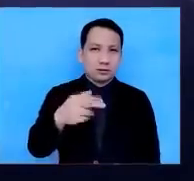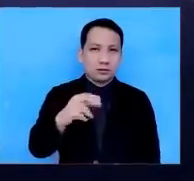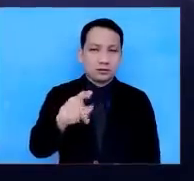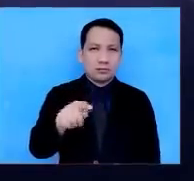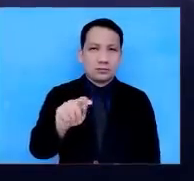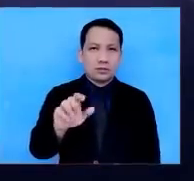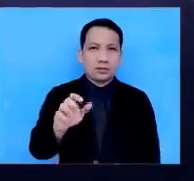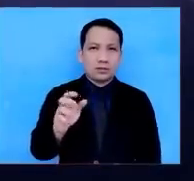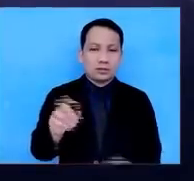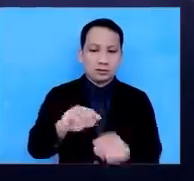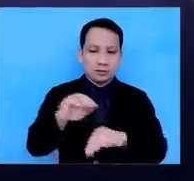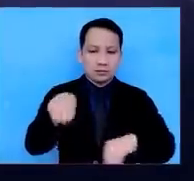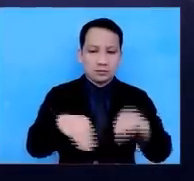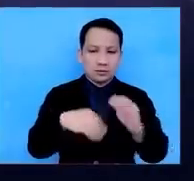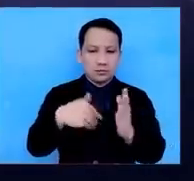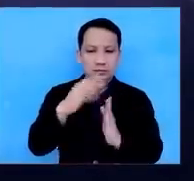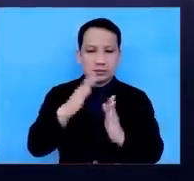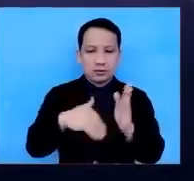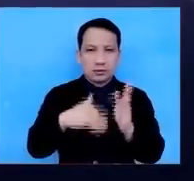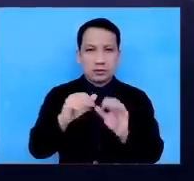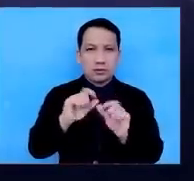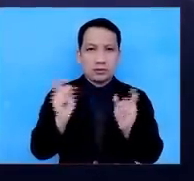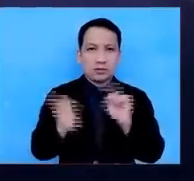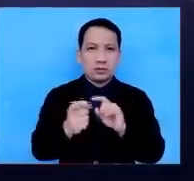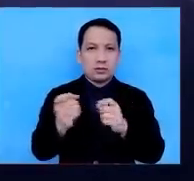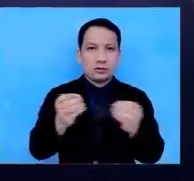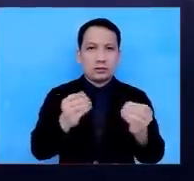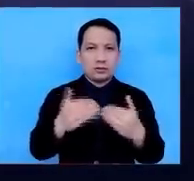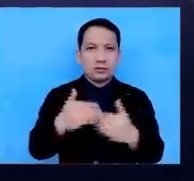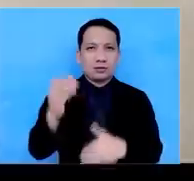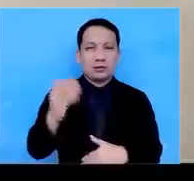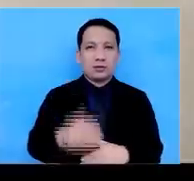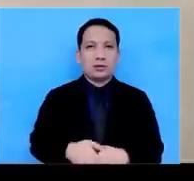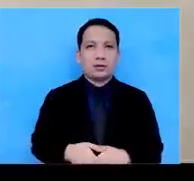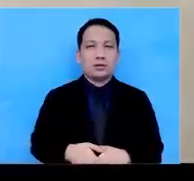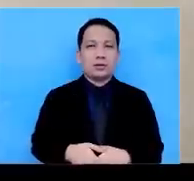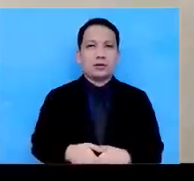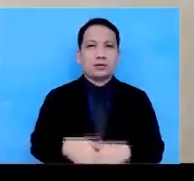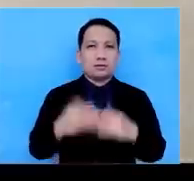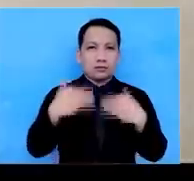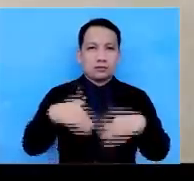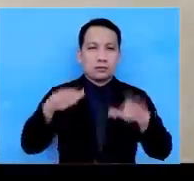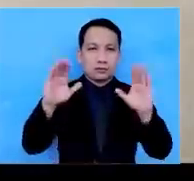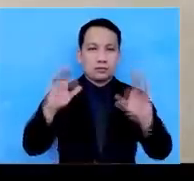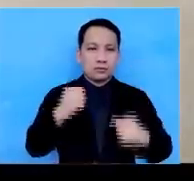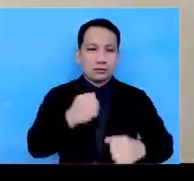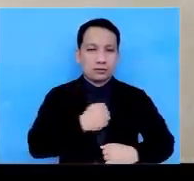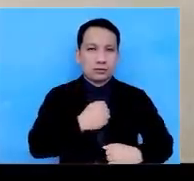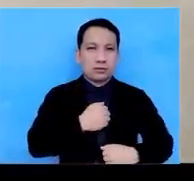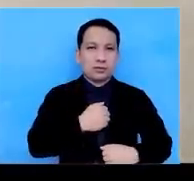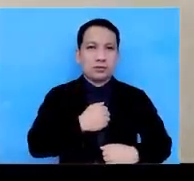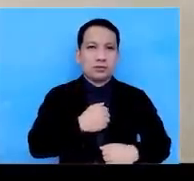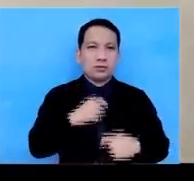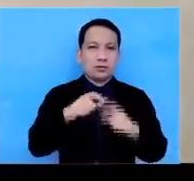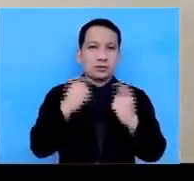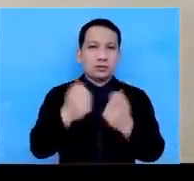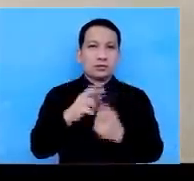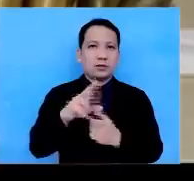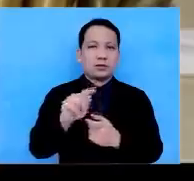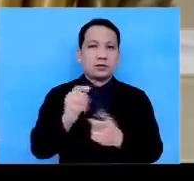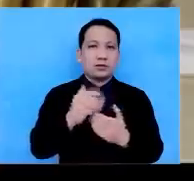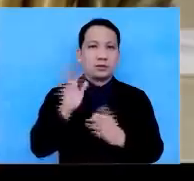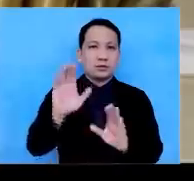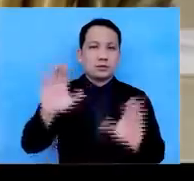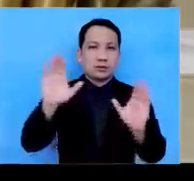at palitan ng pintura ang motorsiklong ginamit sa operasyon. Sabay ng pagsuko ng mga sundalong kasama sa strike team sa kanilang mga superior sa